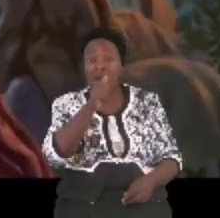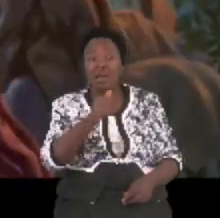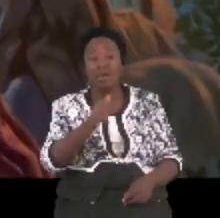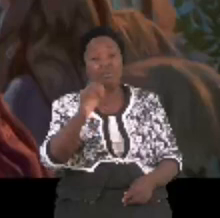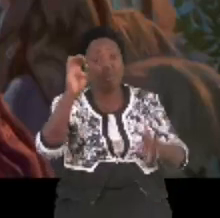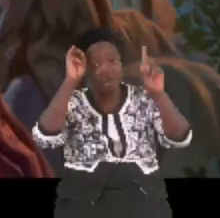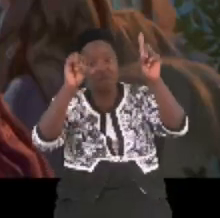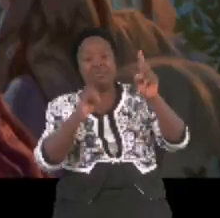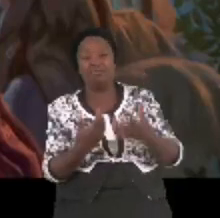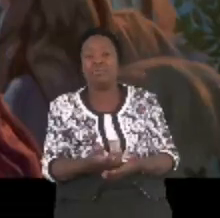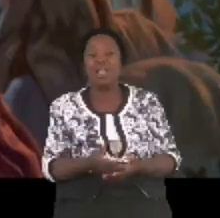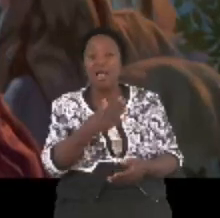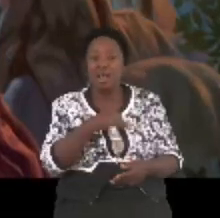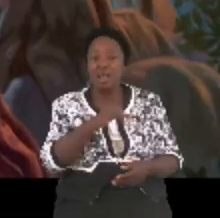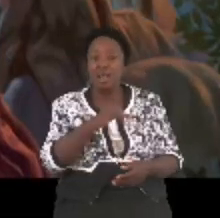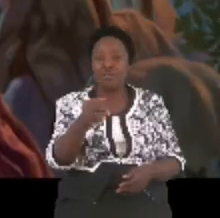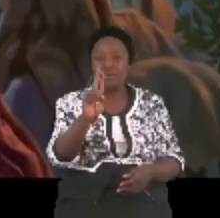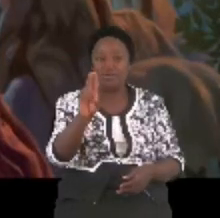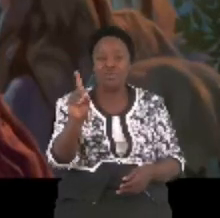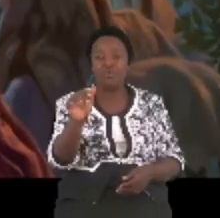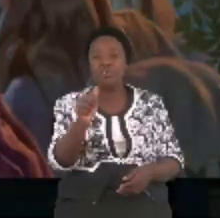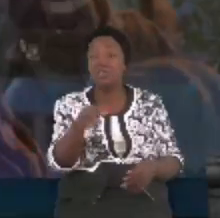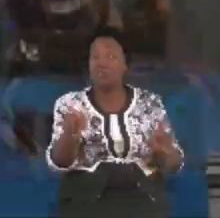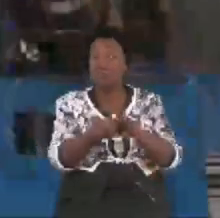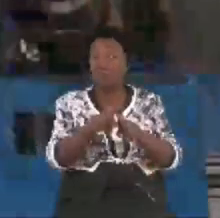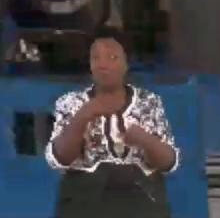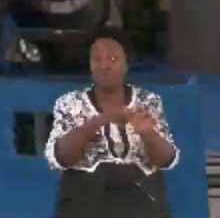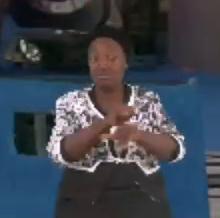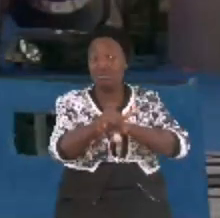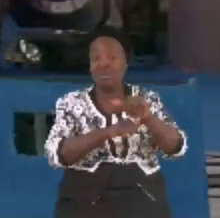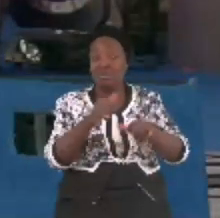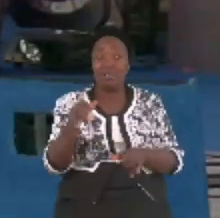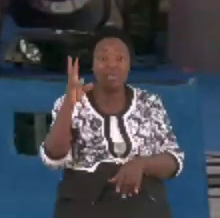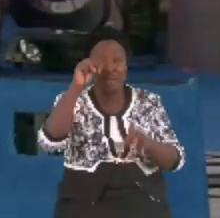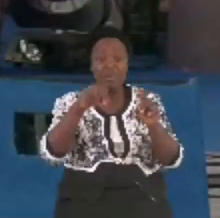Et Judas qui le livrait était avec eux.